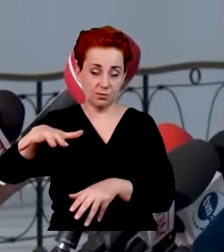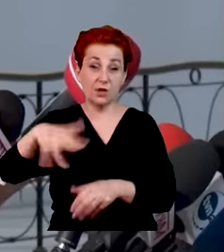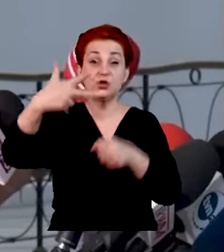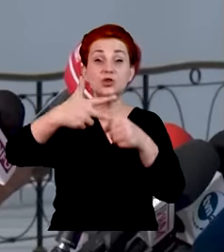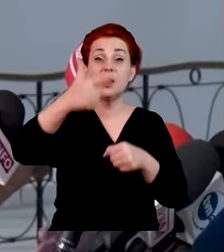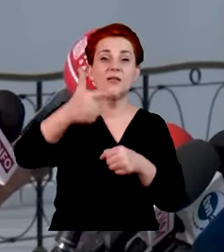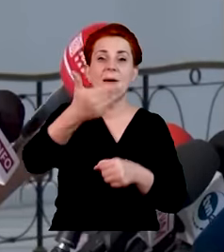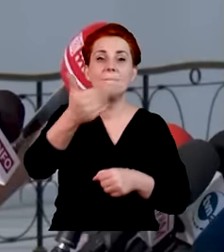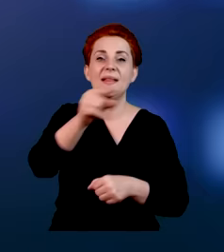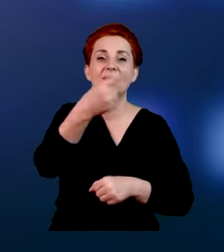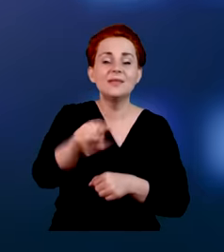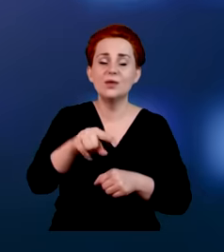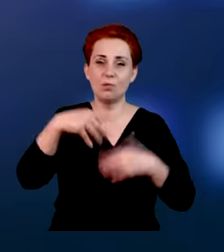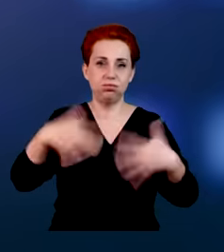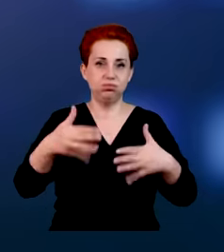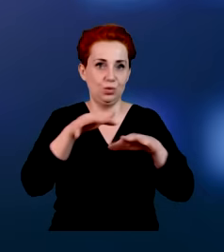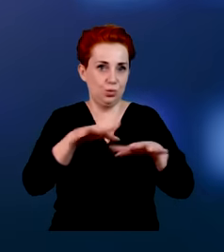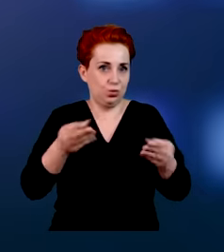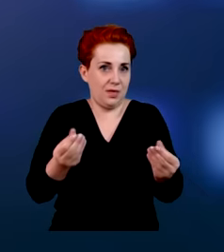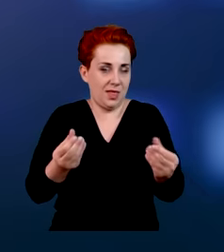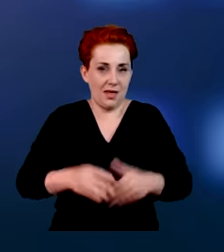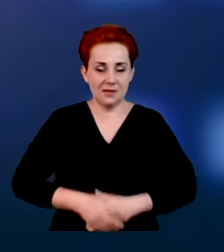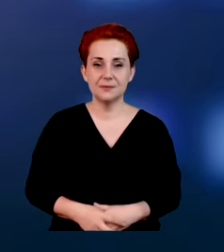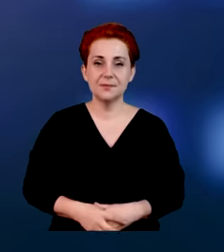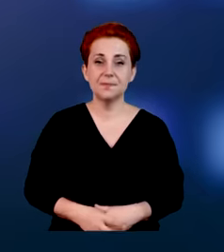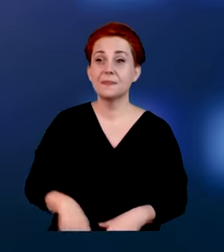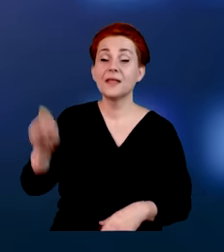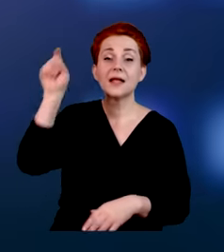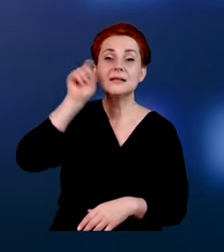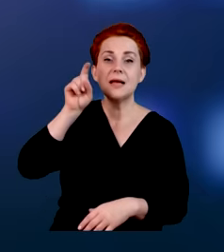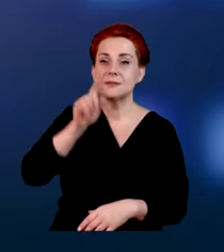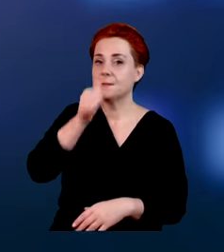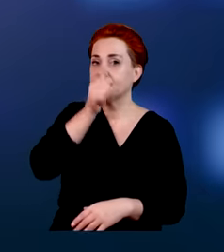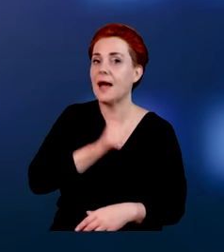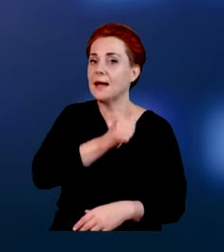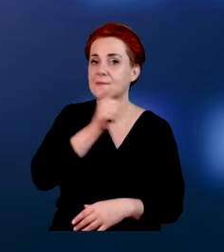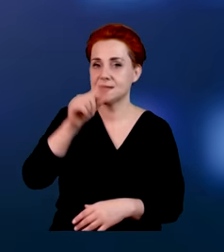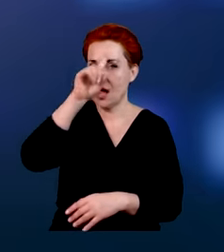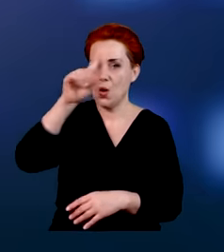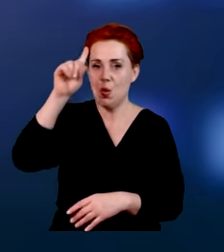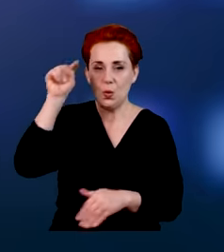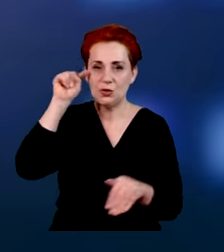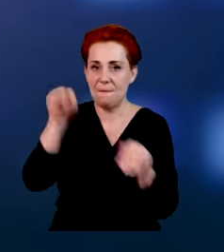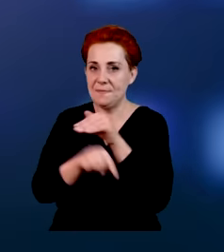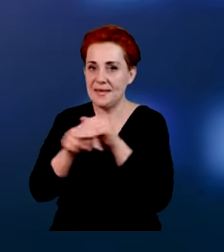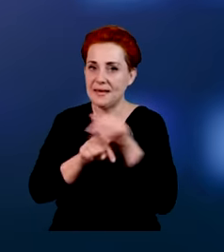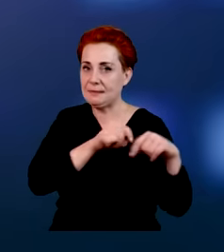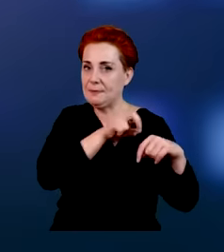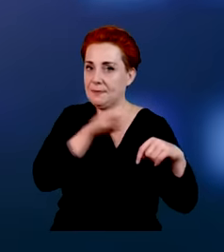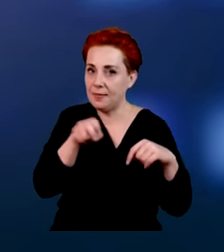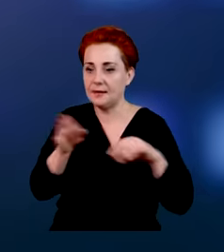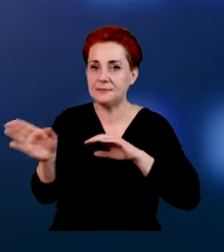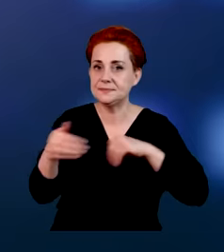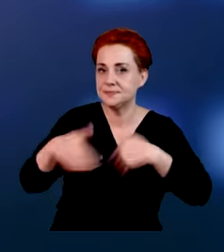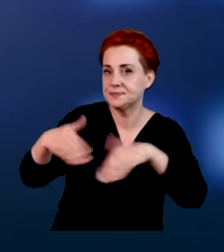miliardy złotych to jest ogromna ilu Niemcy potajemnie zawracają nielegalnych migrantów do Polski pytał